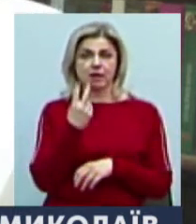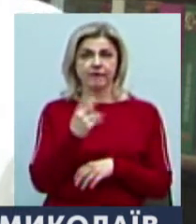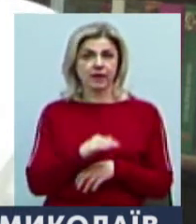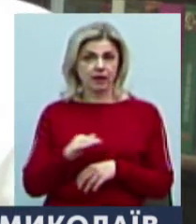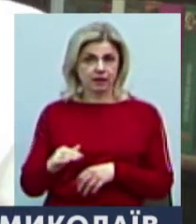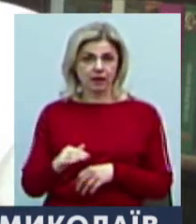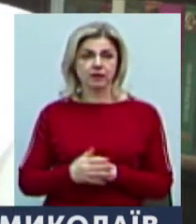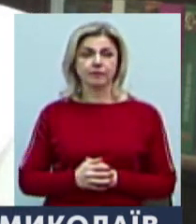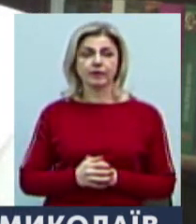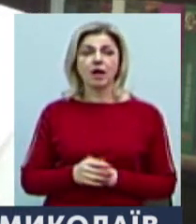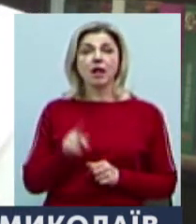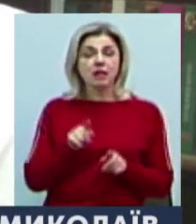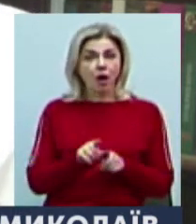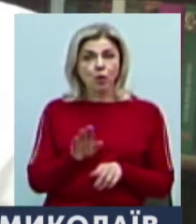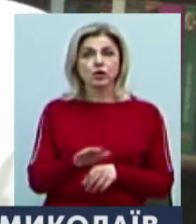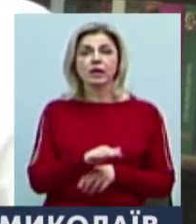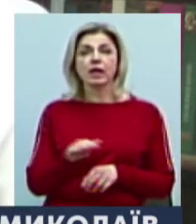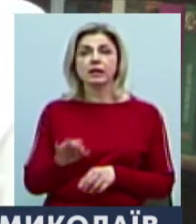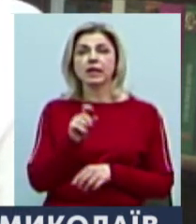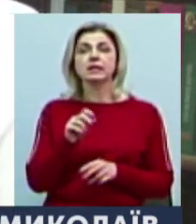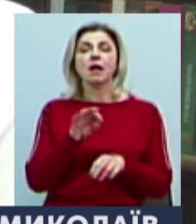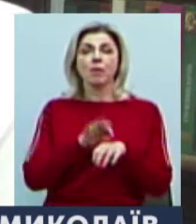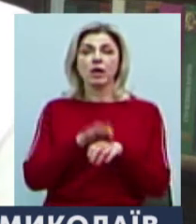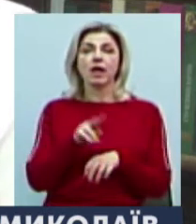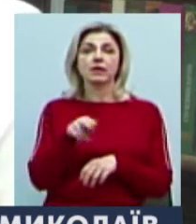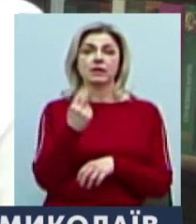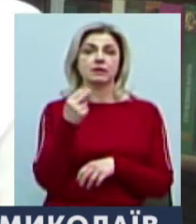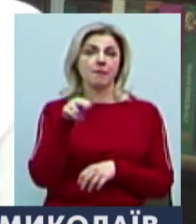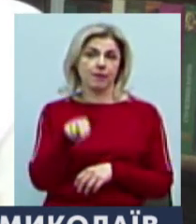нас. Також роботи дітей з ДЦП.